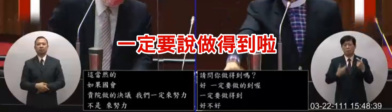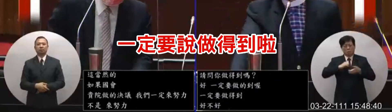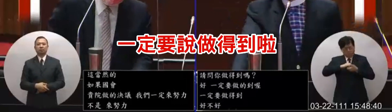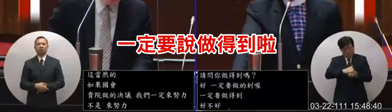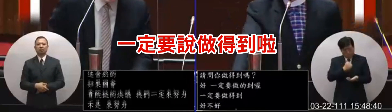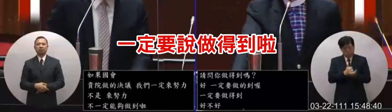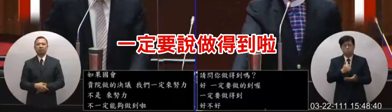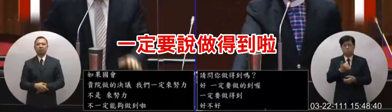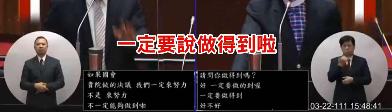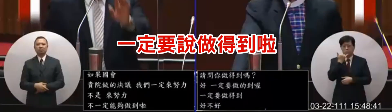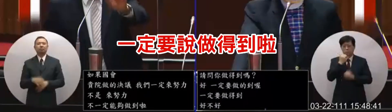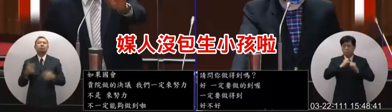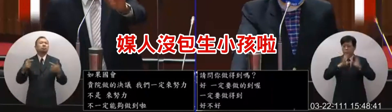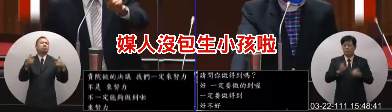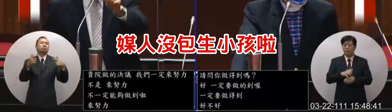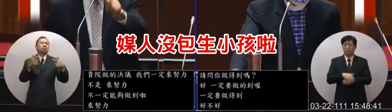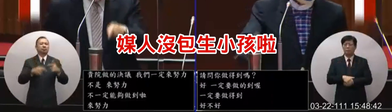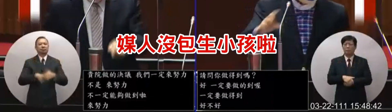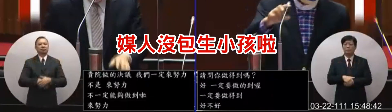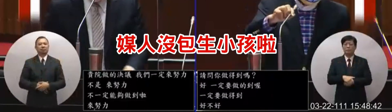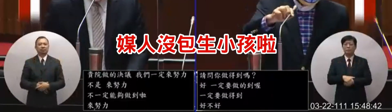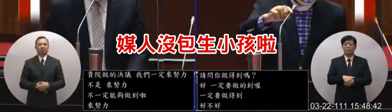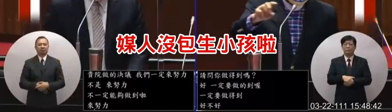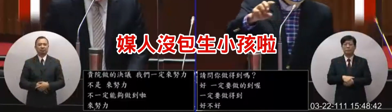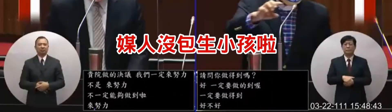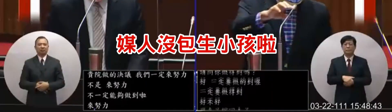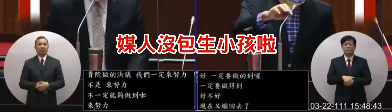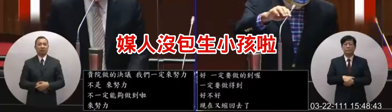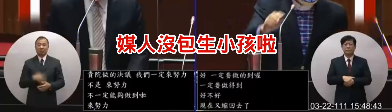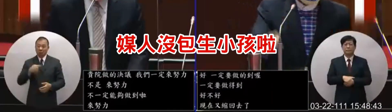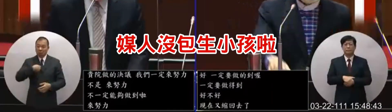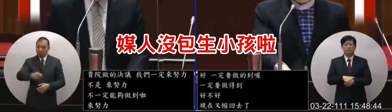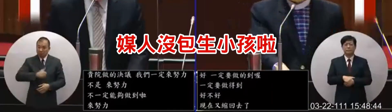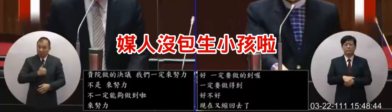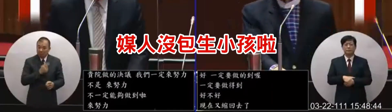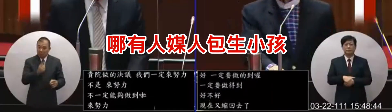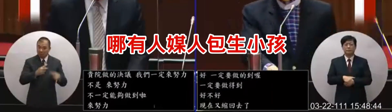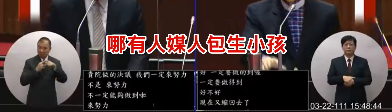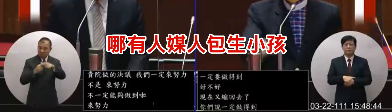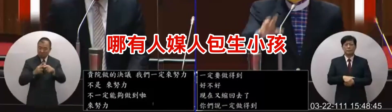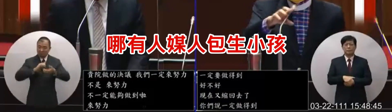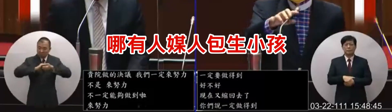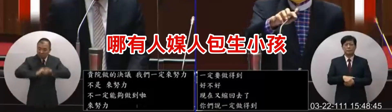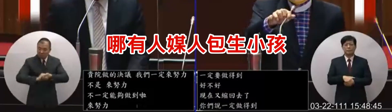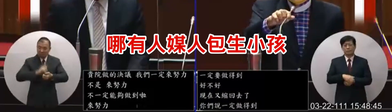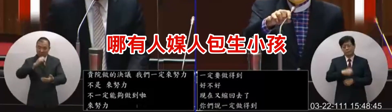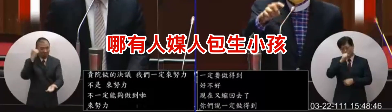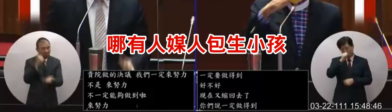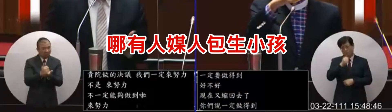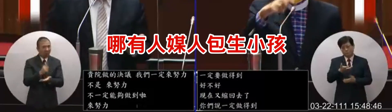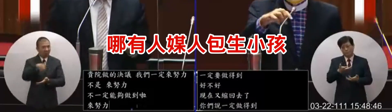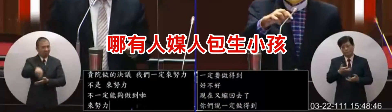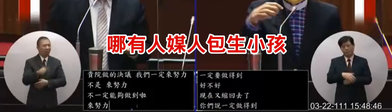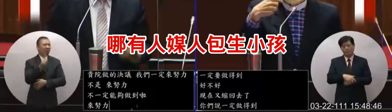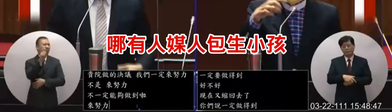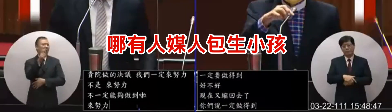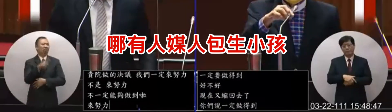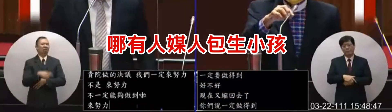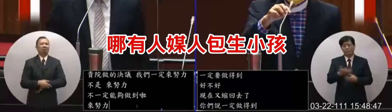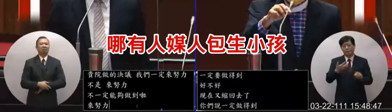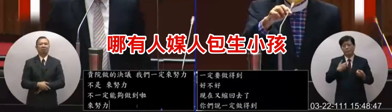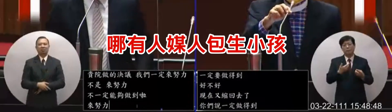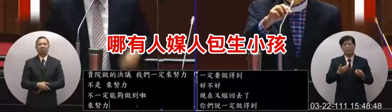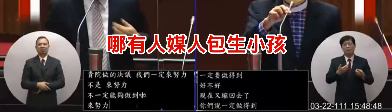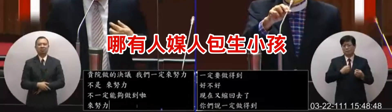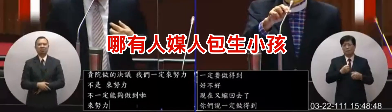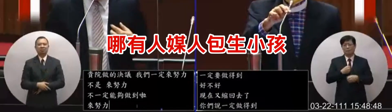做得到。 不不，这样你买人无包生囝啦。 好啦，这个很多人听不懂，我怎样 人？